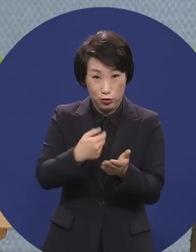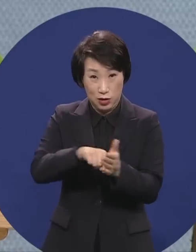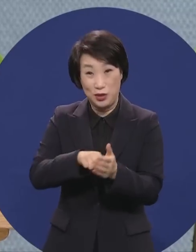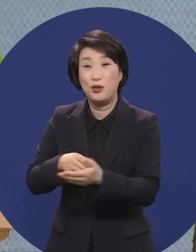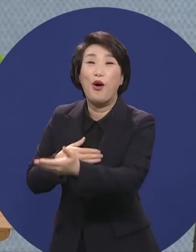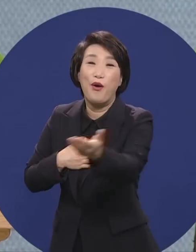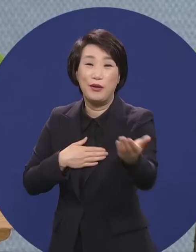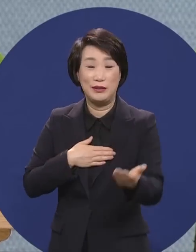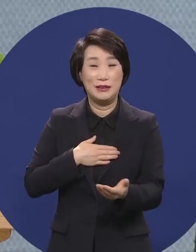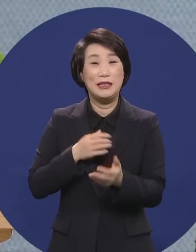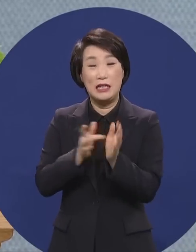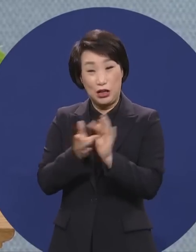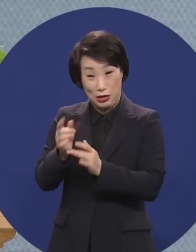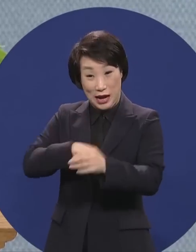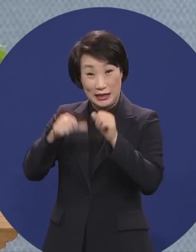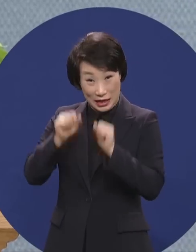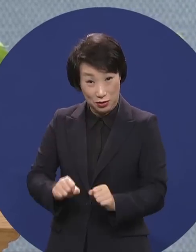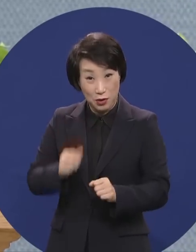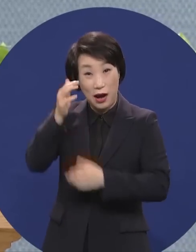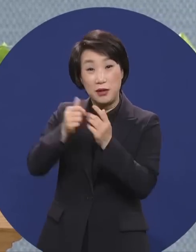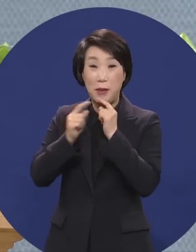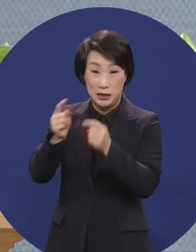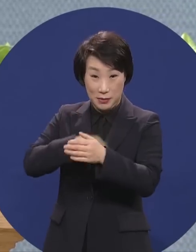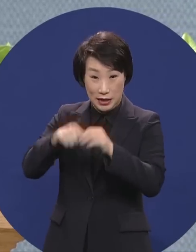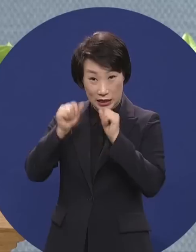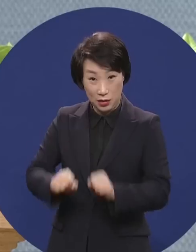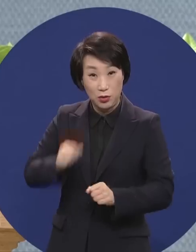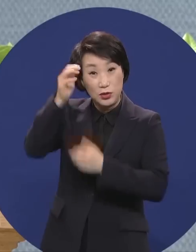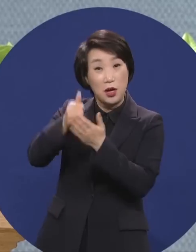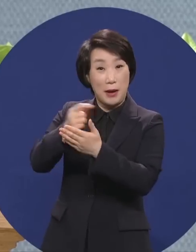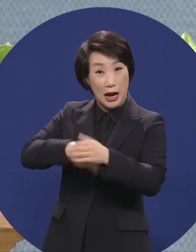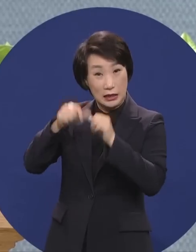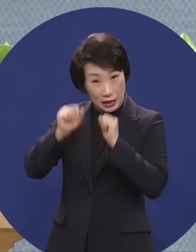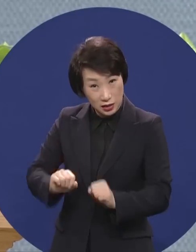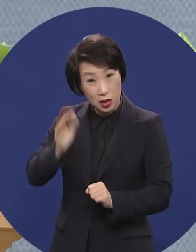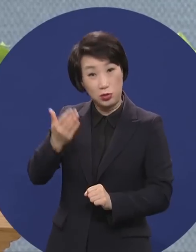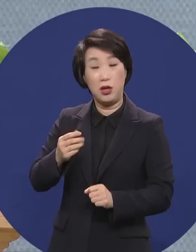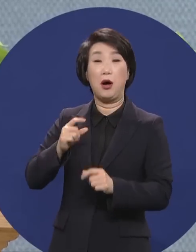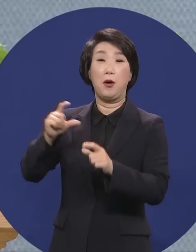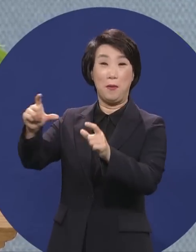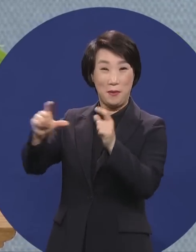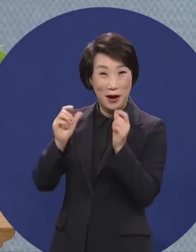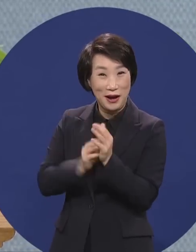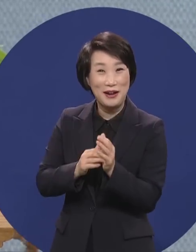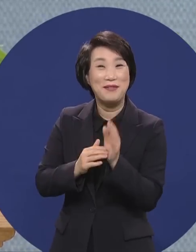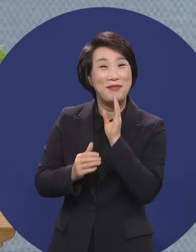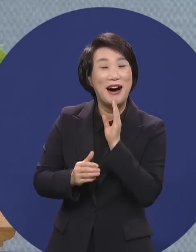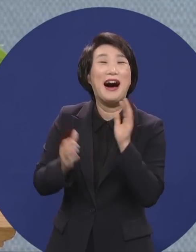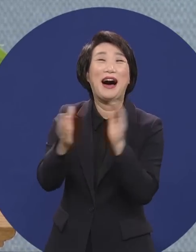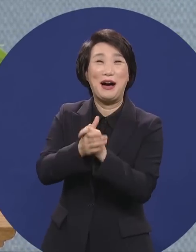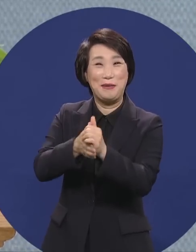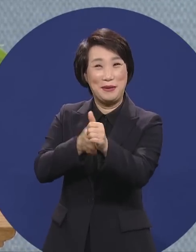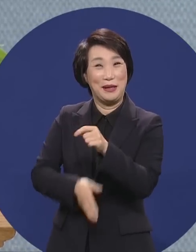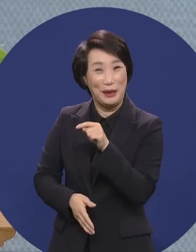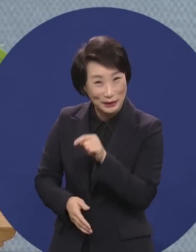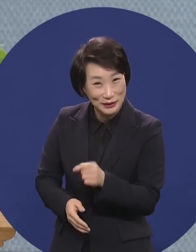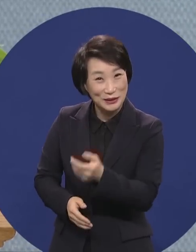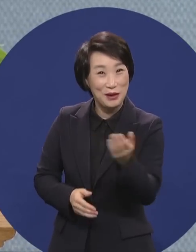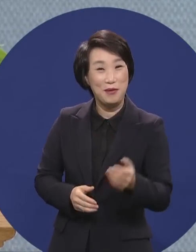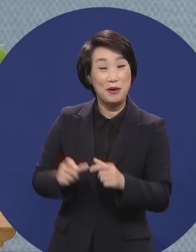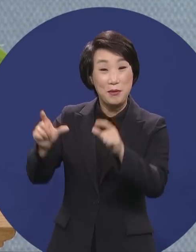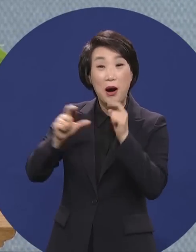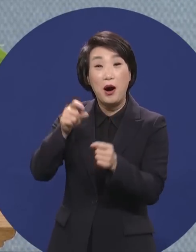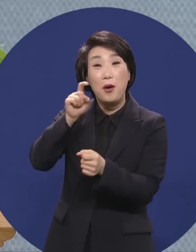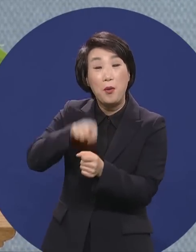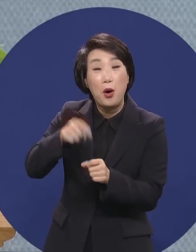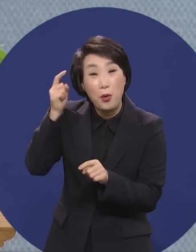안에 있더라, 말씀 안에 있더라, 성령 안에 있어, 아멘 합시다. 이렇게 말씀하신